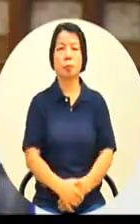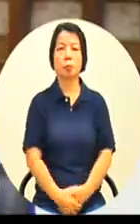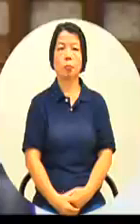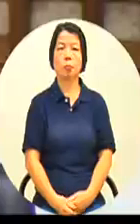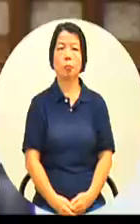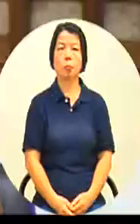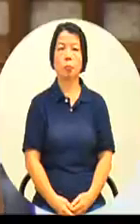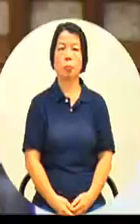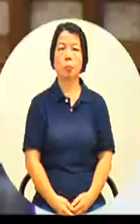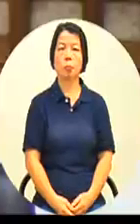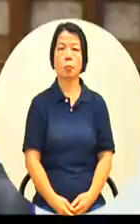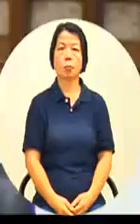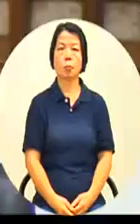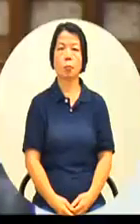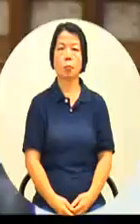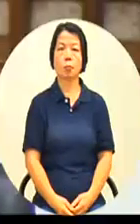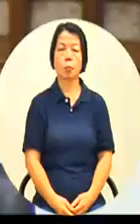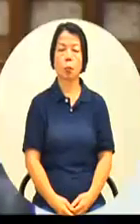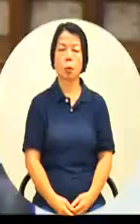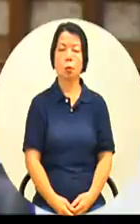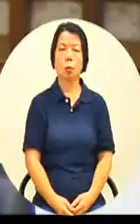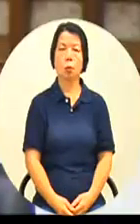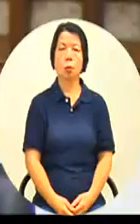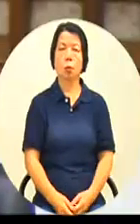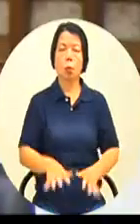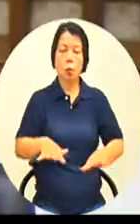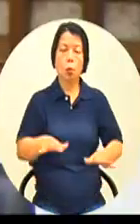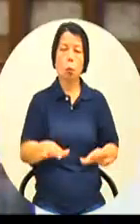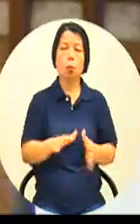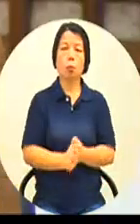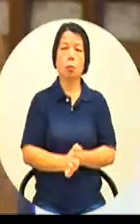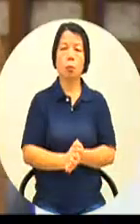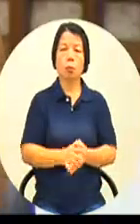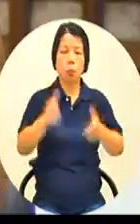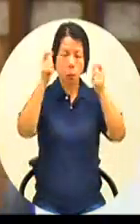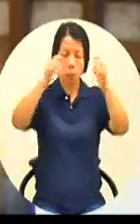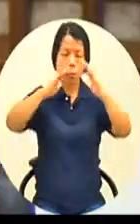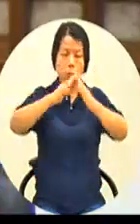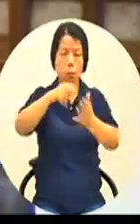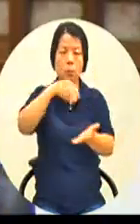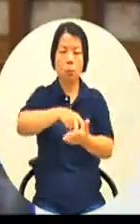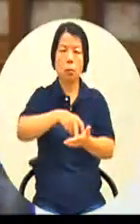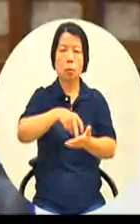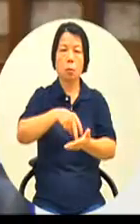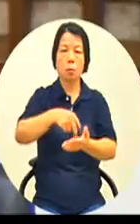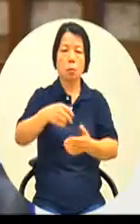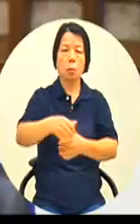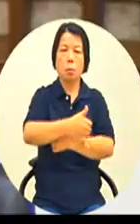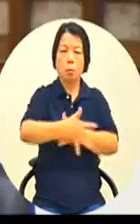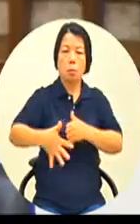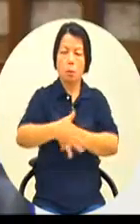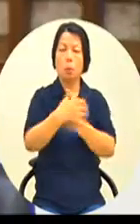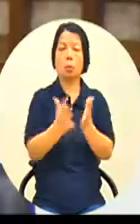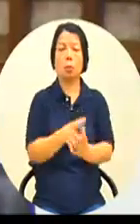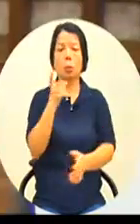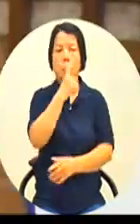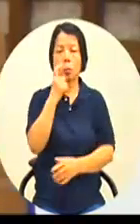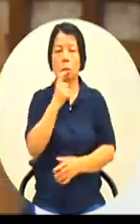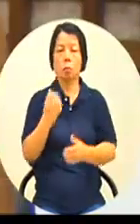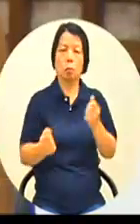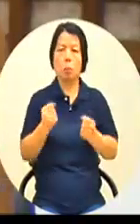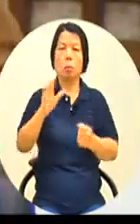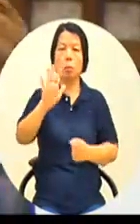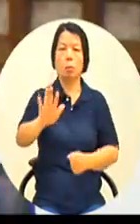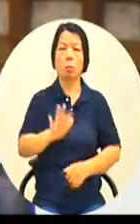咱本党的立委嘛是酒驾酒酒嘞，驾驾嘞，酒驾，安尼落到底嘛是咧做立委呢？啊，嘛有迄名嘴